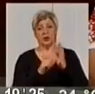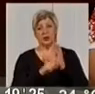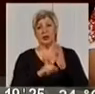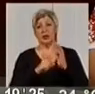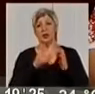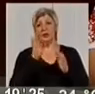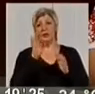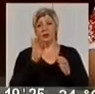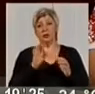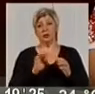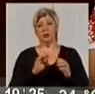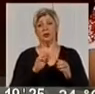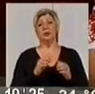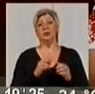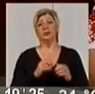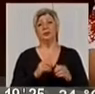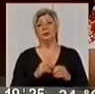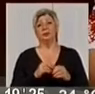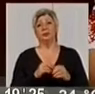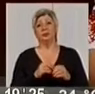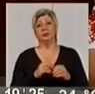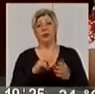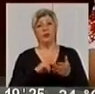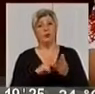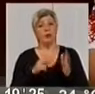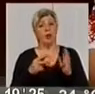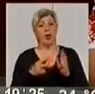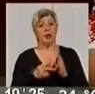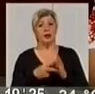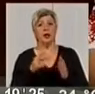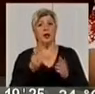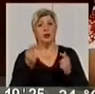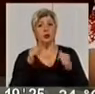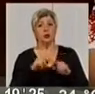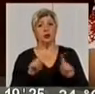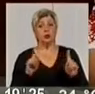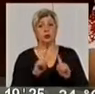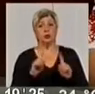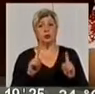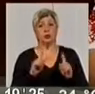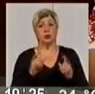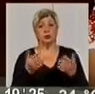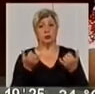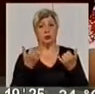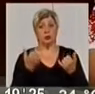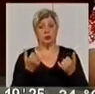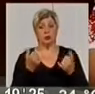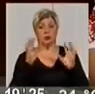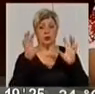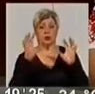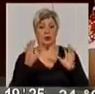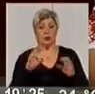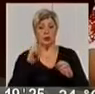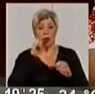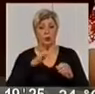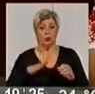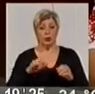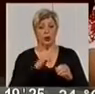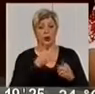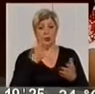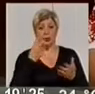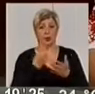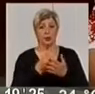які в пришкільних таборах. В плані того, що Сьогодні закон України передбачає